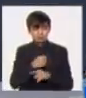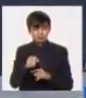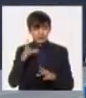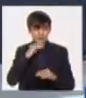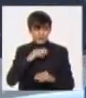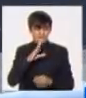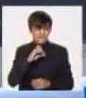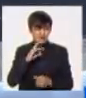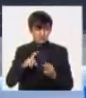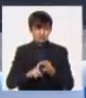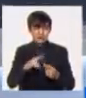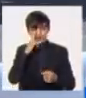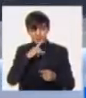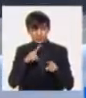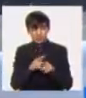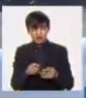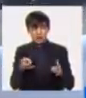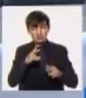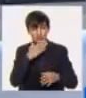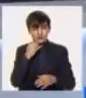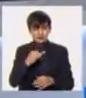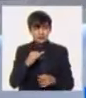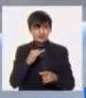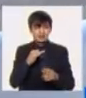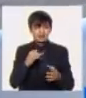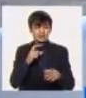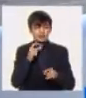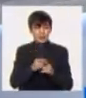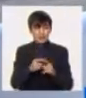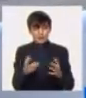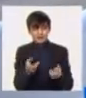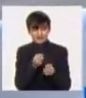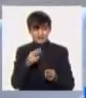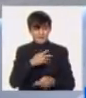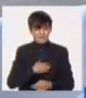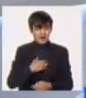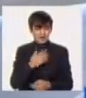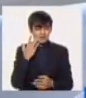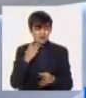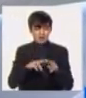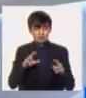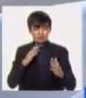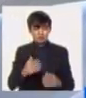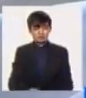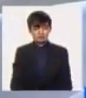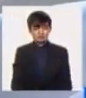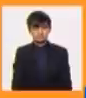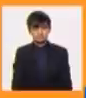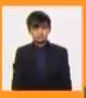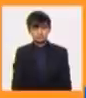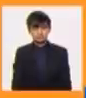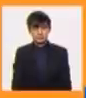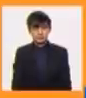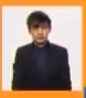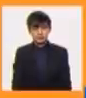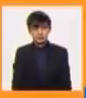вирусом. Казахстанцы не остались в стороне, ведь слова поддержки очень важны, особенно в такие моменты.